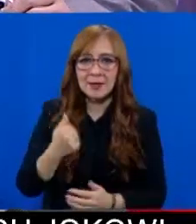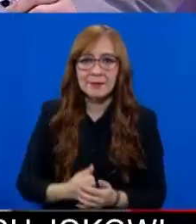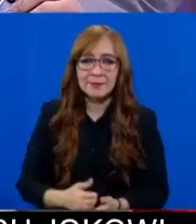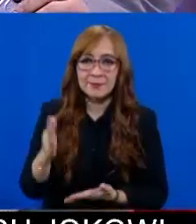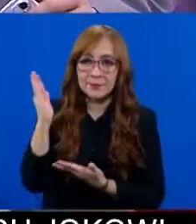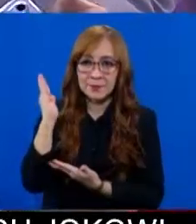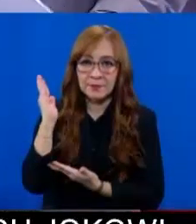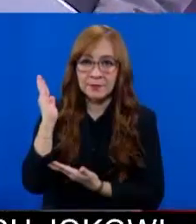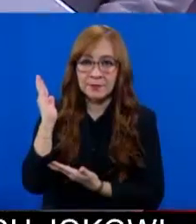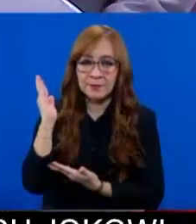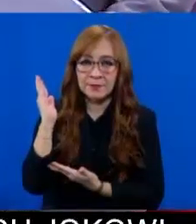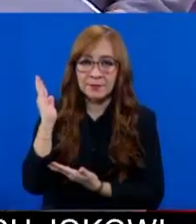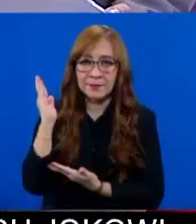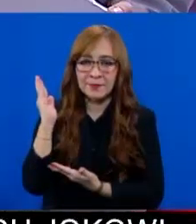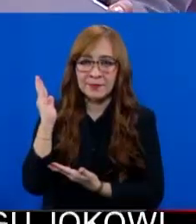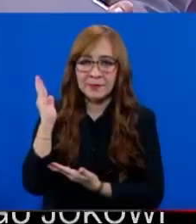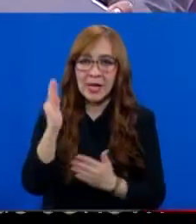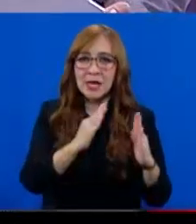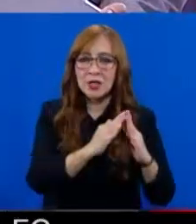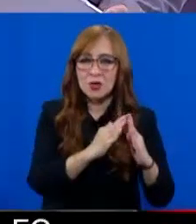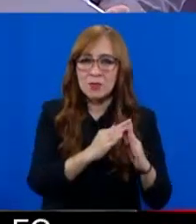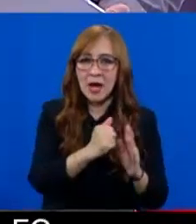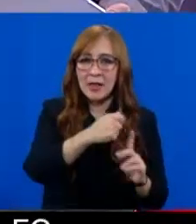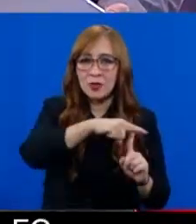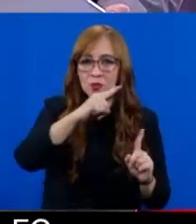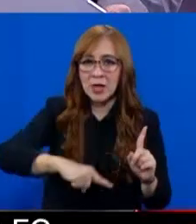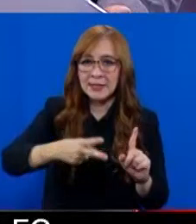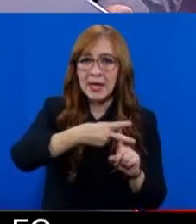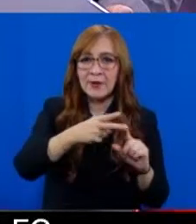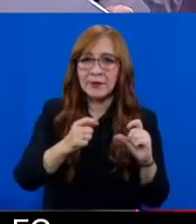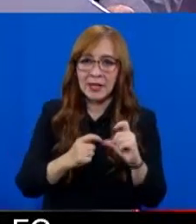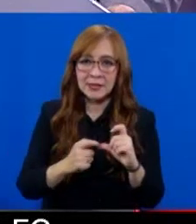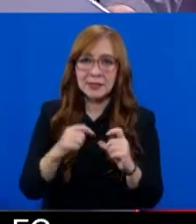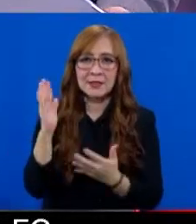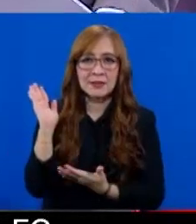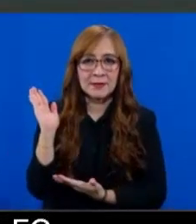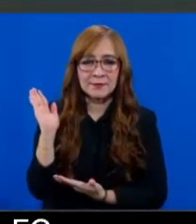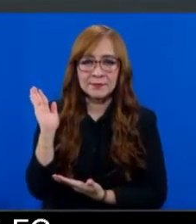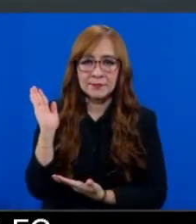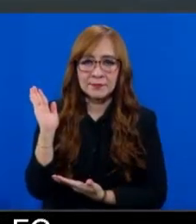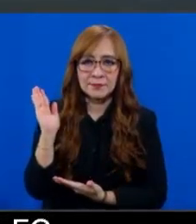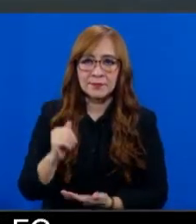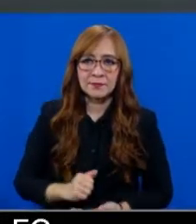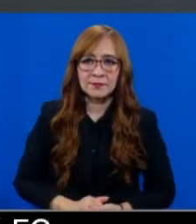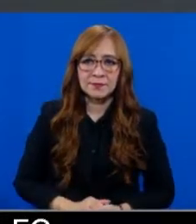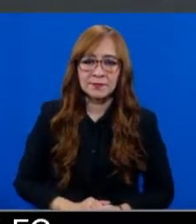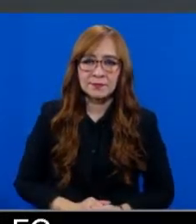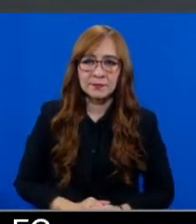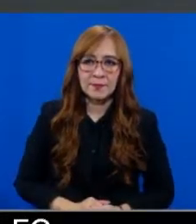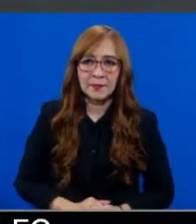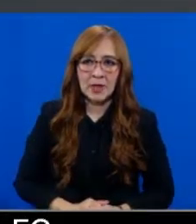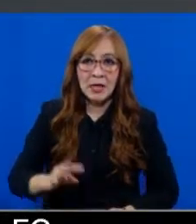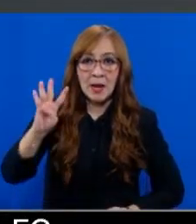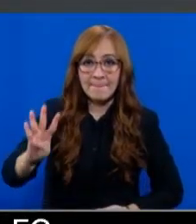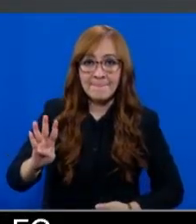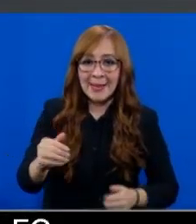Yosua di rumah dinas Ferdi Sambo di Duren 3 yang dirilis oleh Divisi Humas Polri. Dan 4 ajudan serta